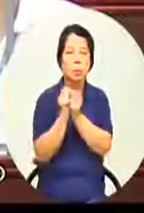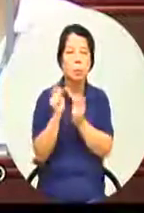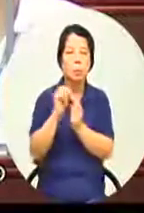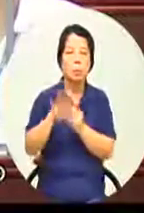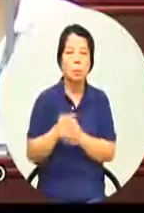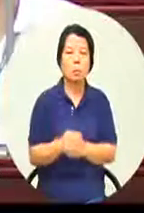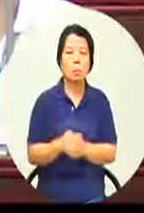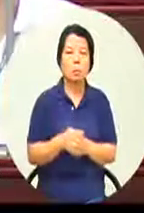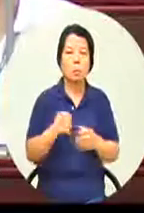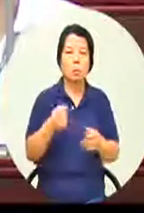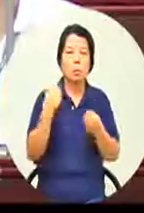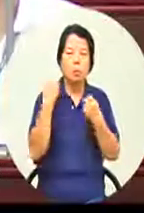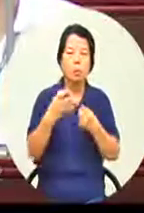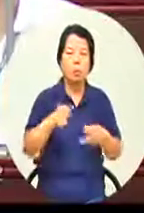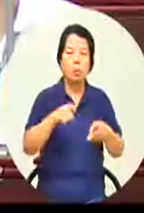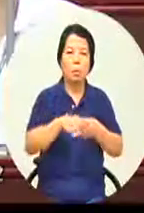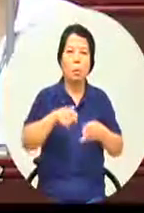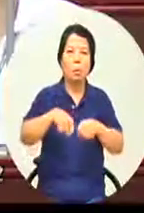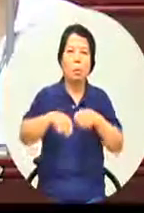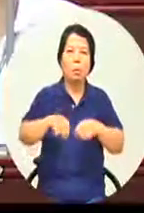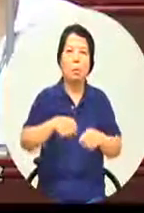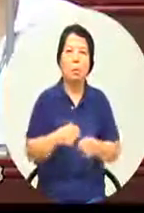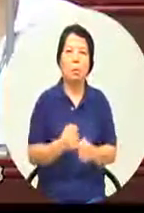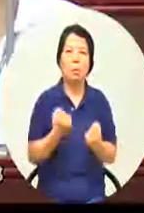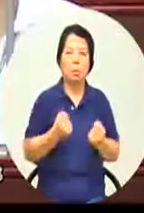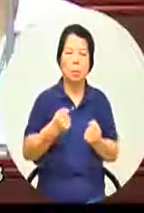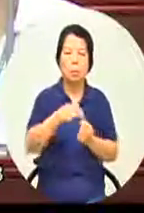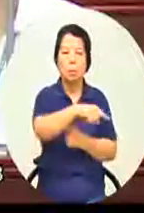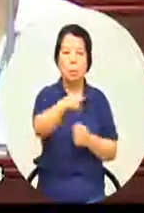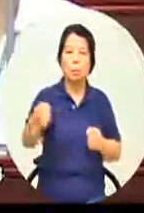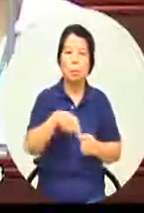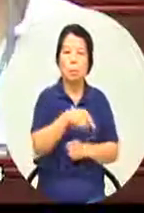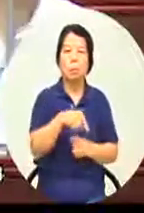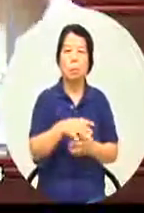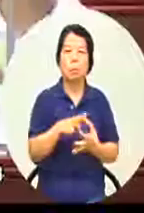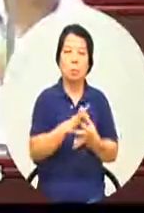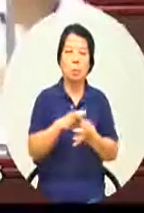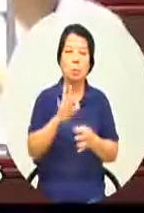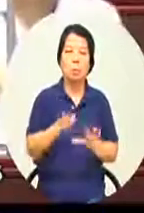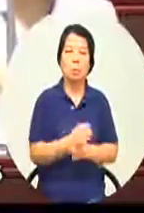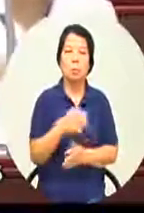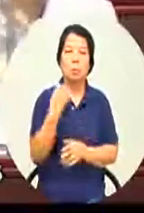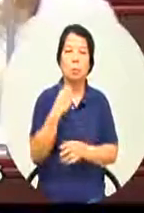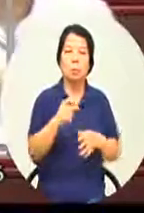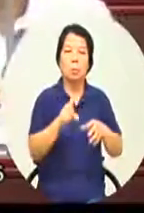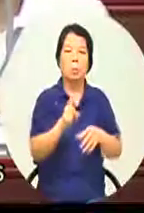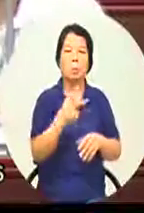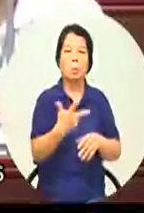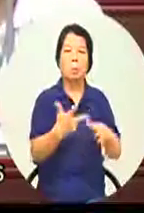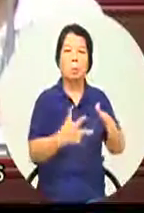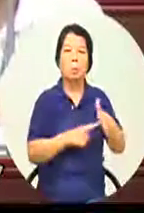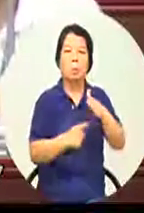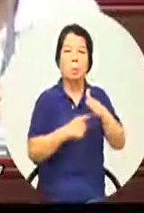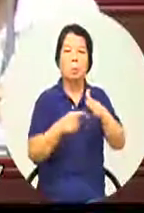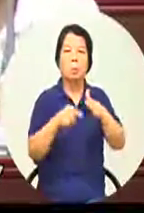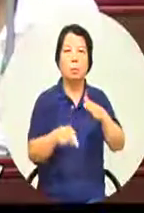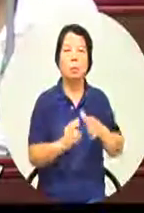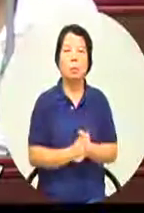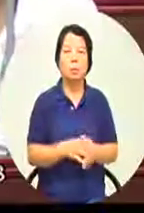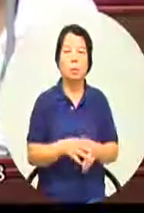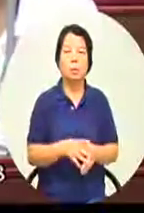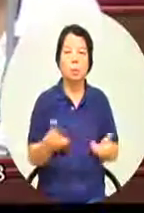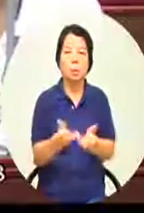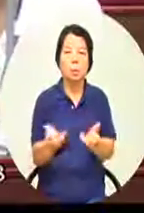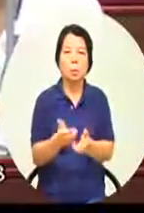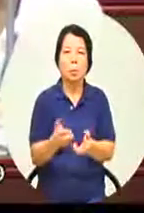工程会纳进来在那个范畴里面，包含新台磁基线的开辟的